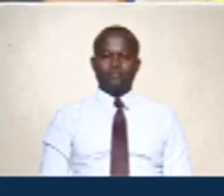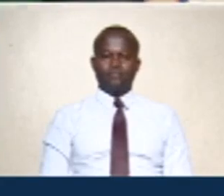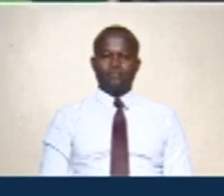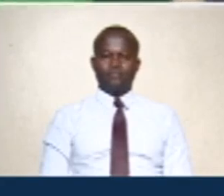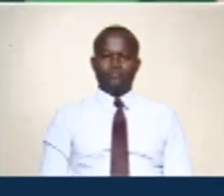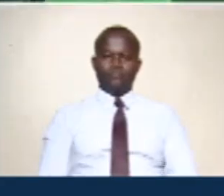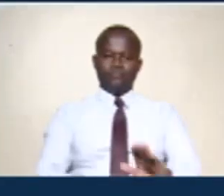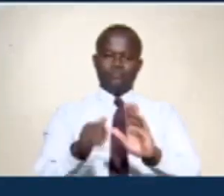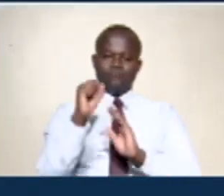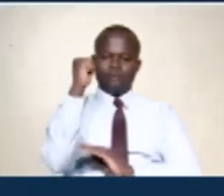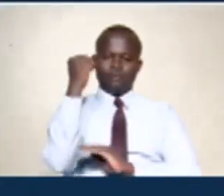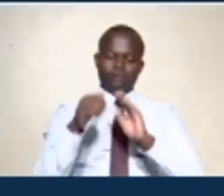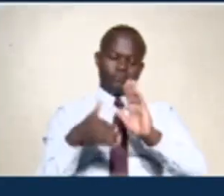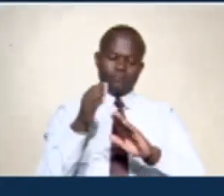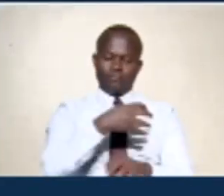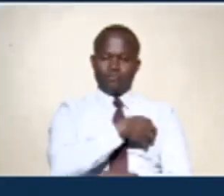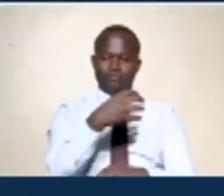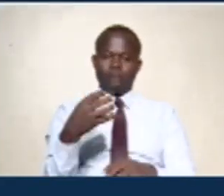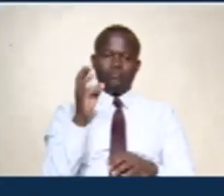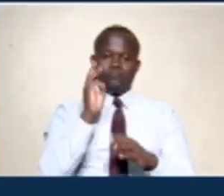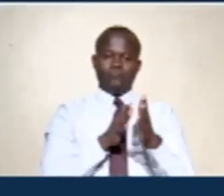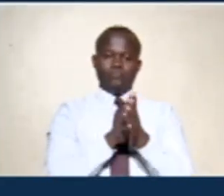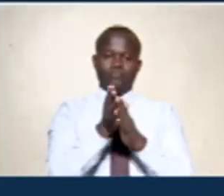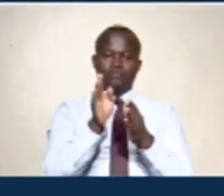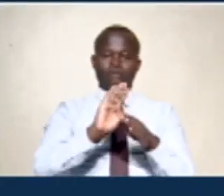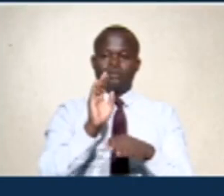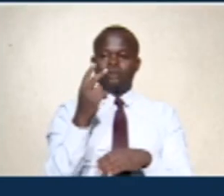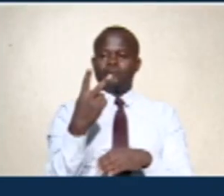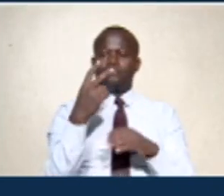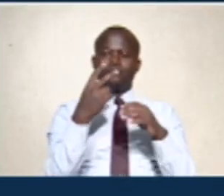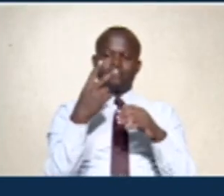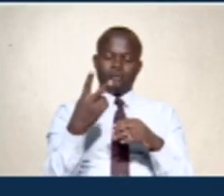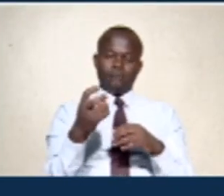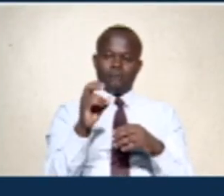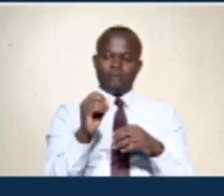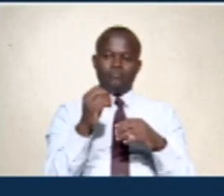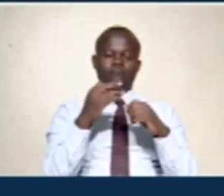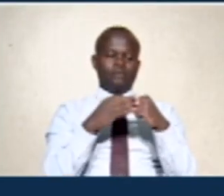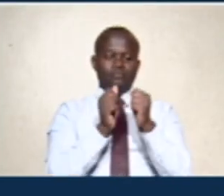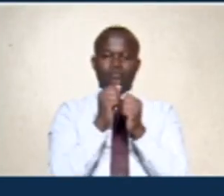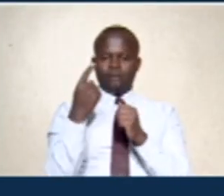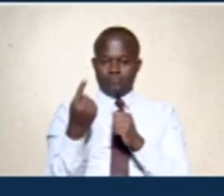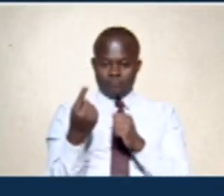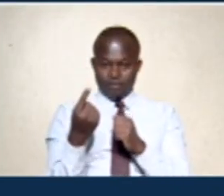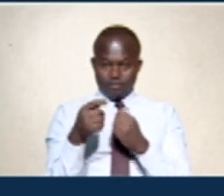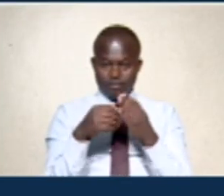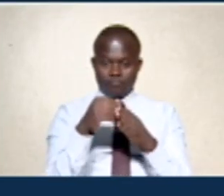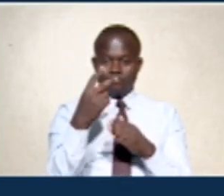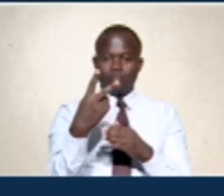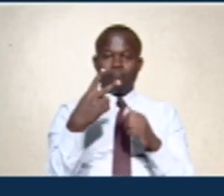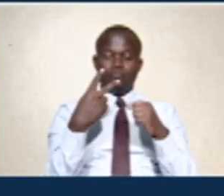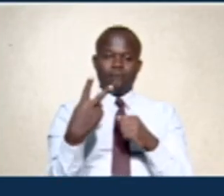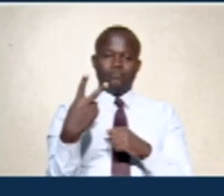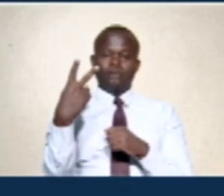Inyungu yo kwihutisha iterambere ry'ubukungu izatwara miliyari 281 miliyoni 298 271